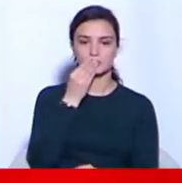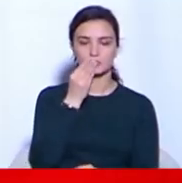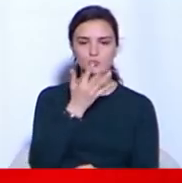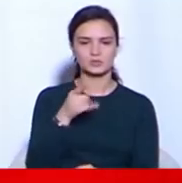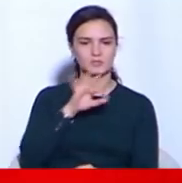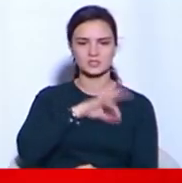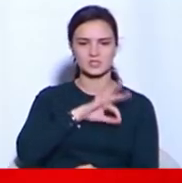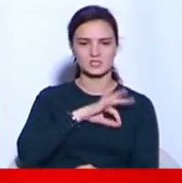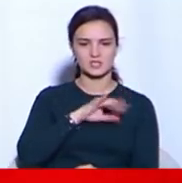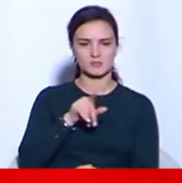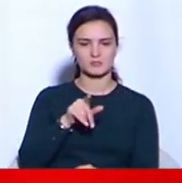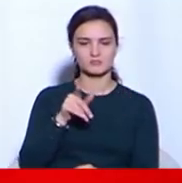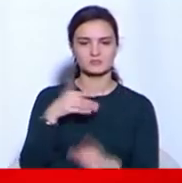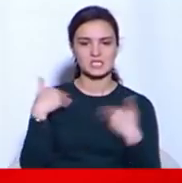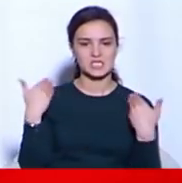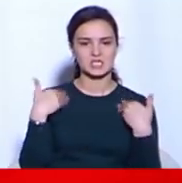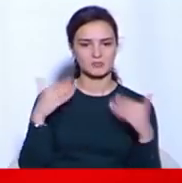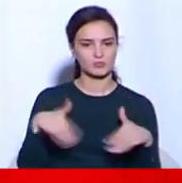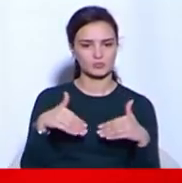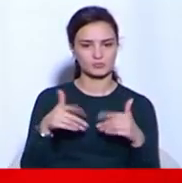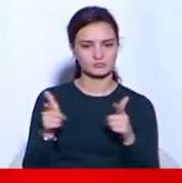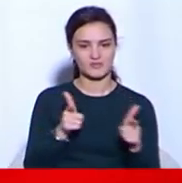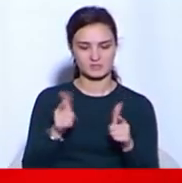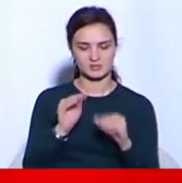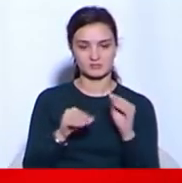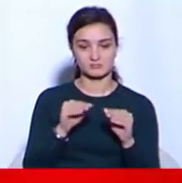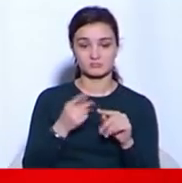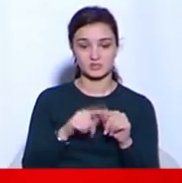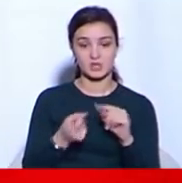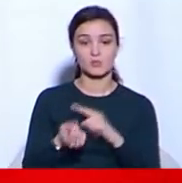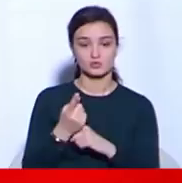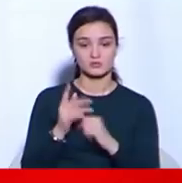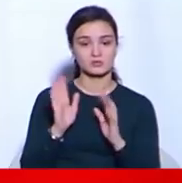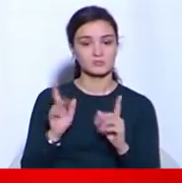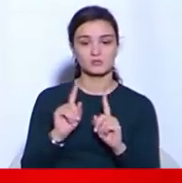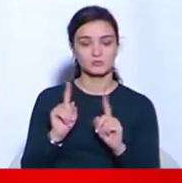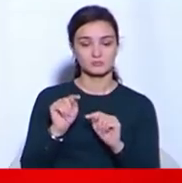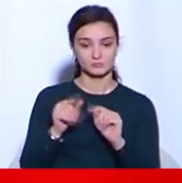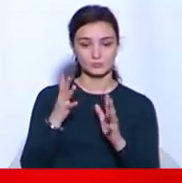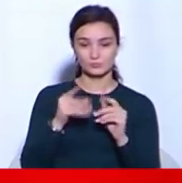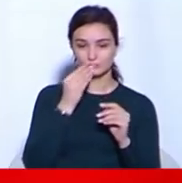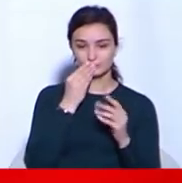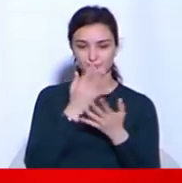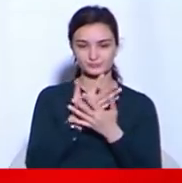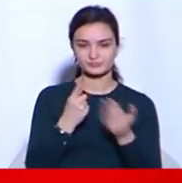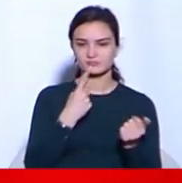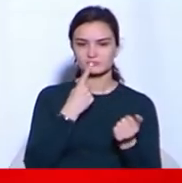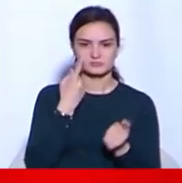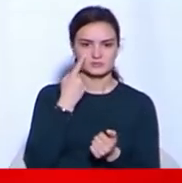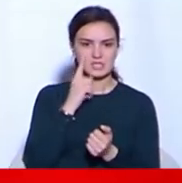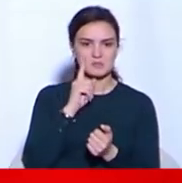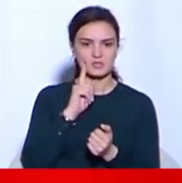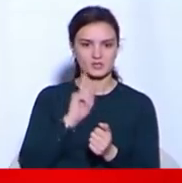პროდუქტები არასასარგებლო წესით დავამზადეთ, აღმოჩნდება, რომ განსაკუთრებით მაშინ თუ ეს პროდუქტები